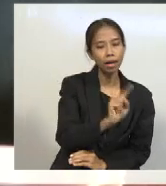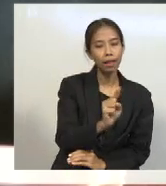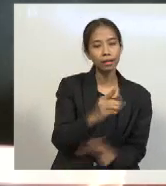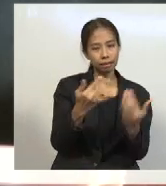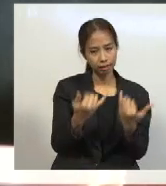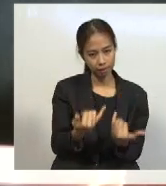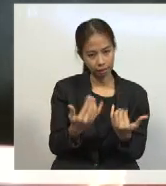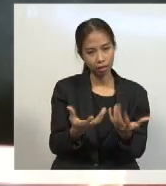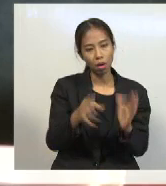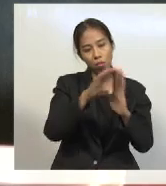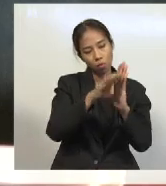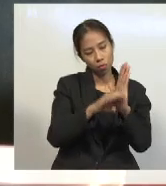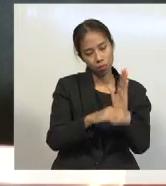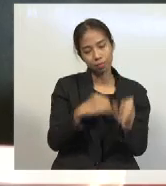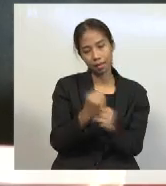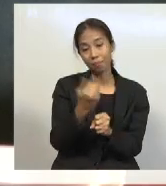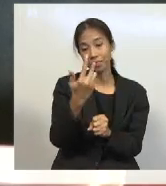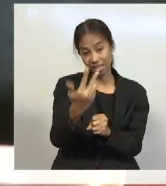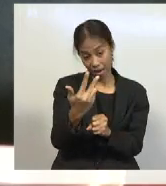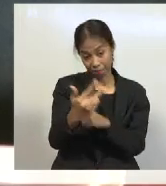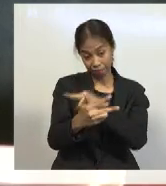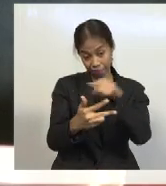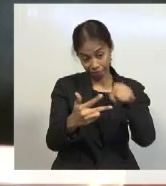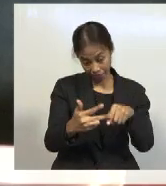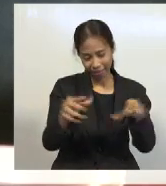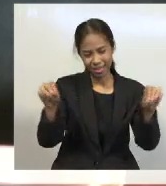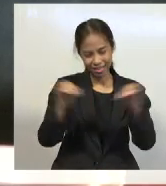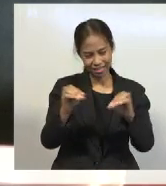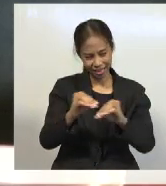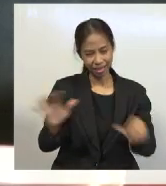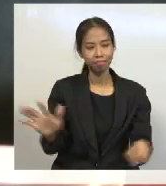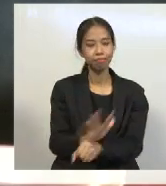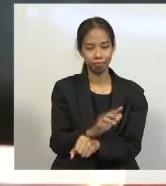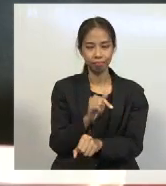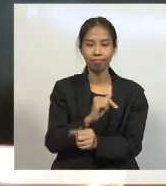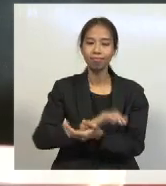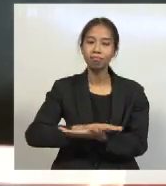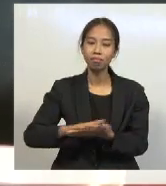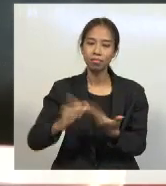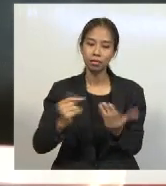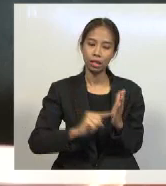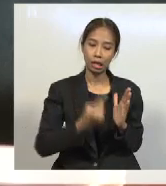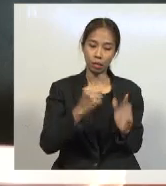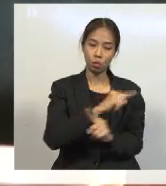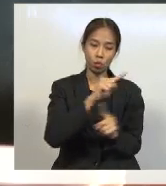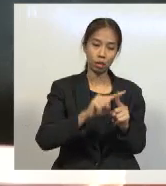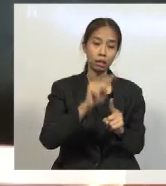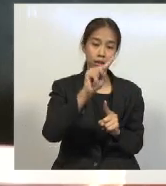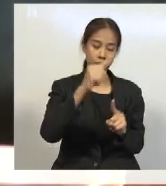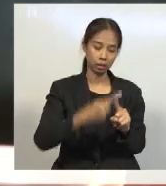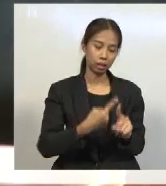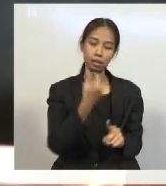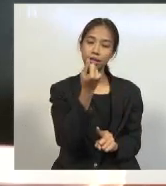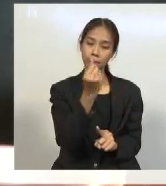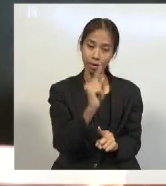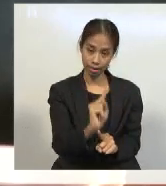บวนการนี้อยู่ในขั้นตอนที่ดำเนินการไปใกล้เสร็จแล้วนะครับประมาณอย่างที่บอกไว้ว่าเริ่มต้น1พฤศจิกายนนะครับก็วัน